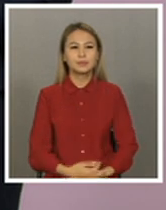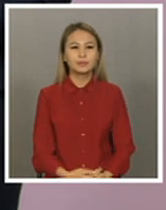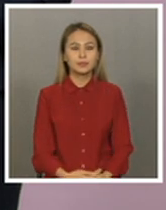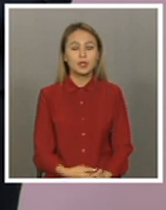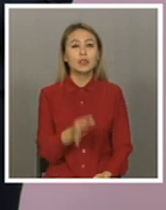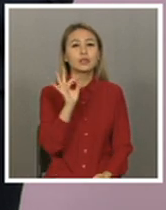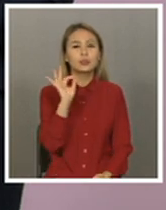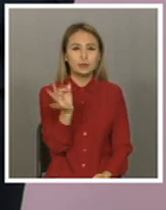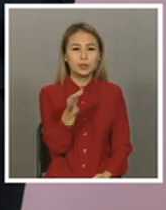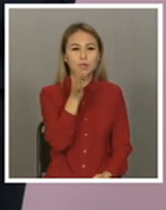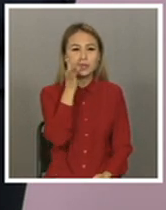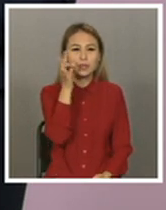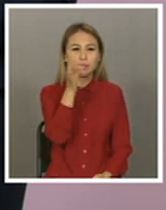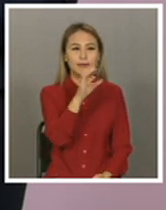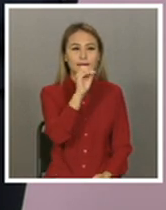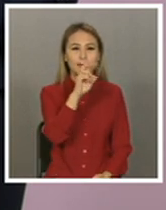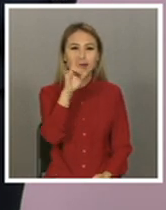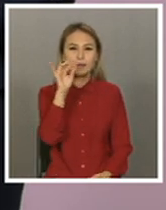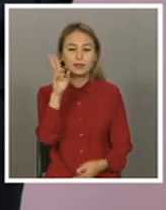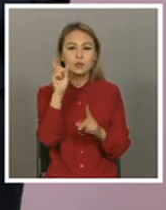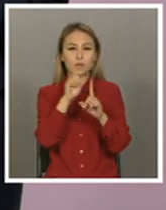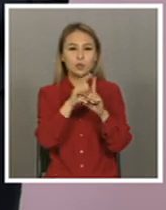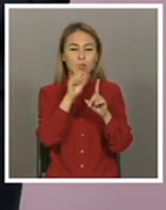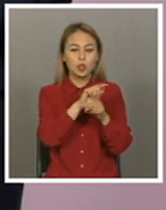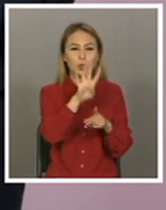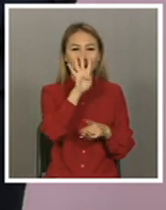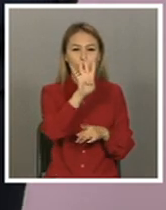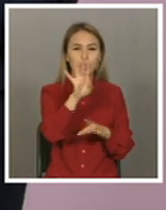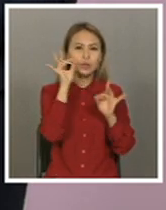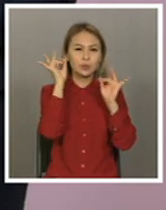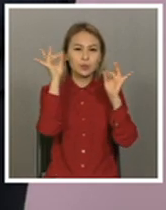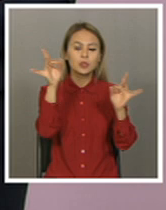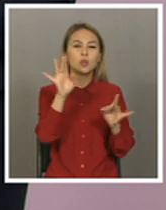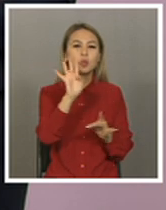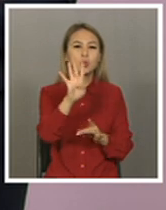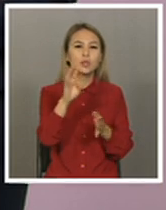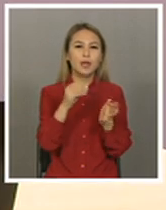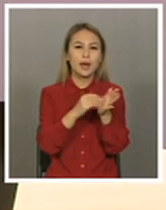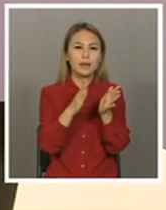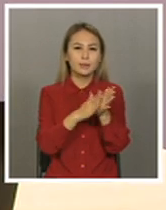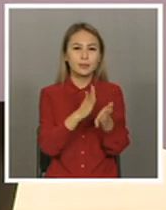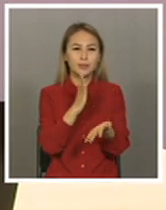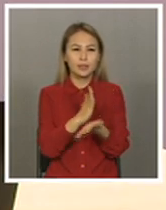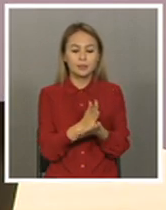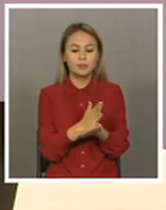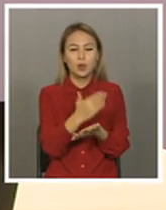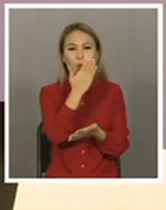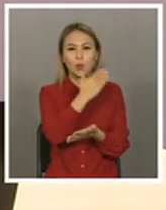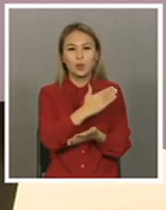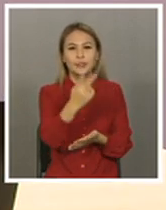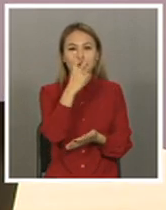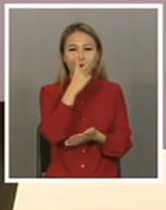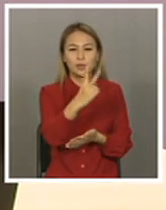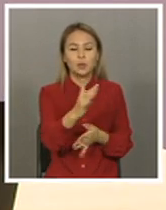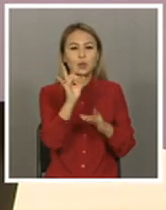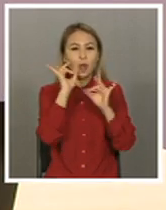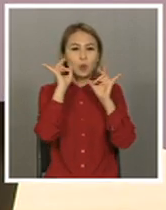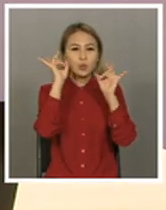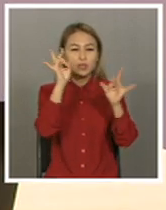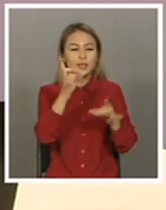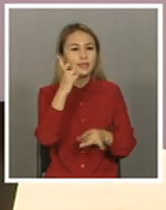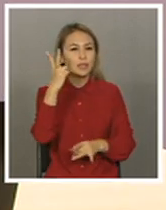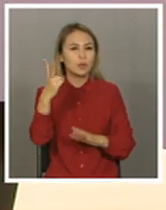Дұрыс айтасыңдар. Елік сөзінде төрт дыбыс, төрт әріп бар. Оның екеуі дауысты,